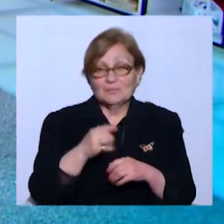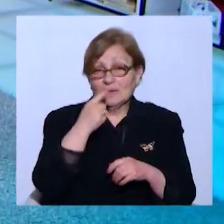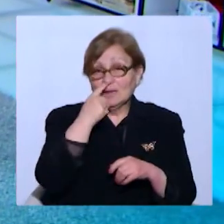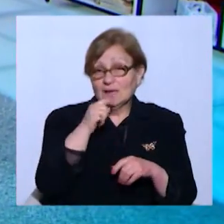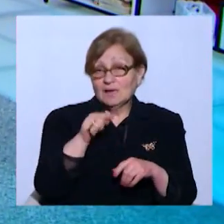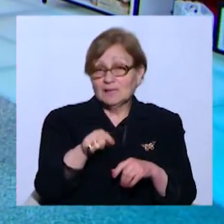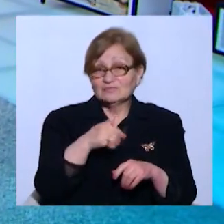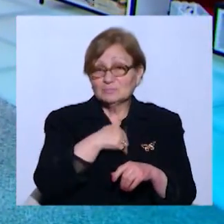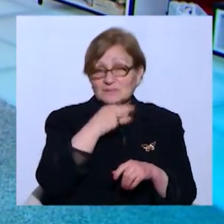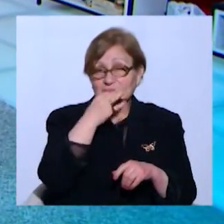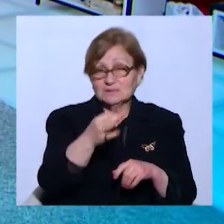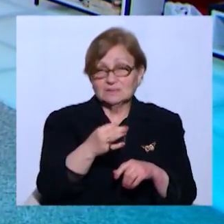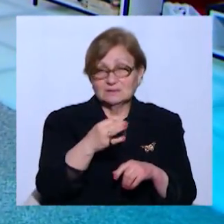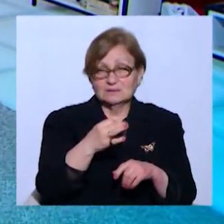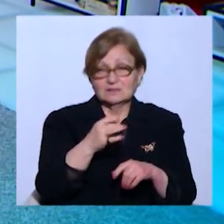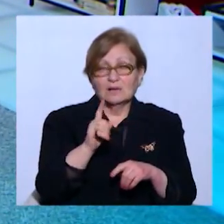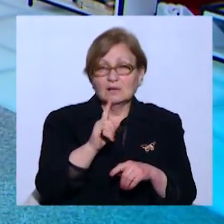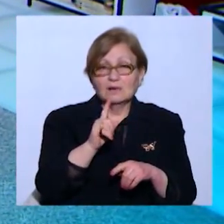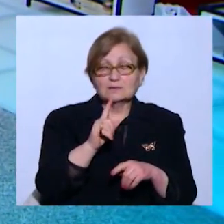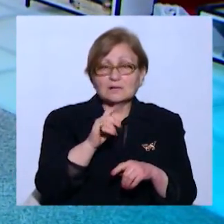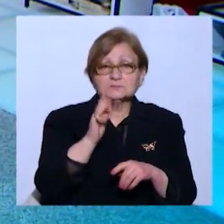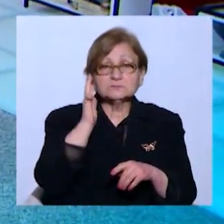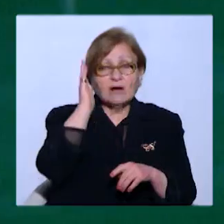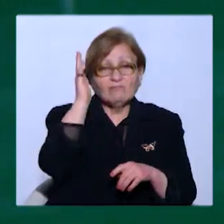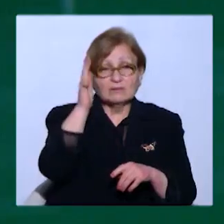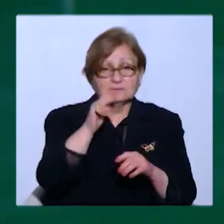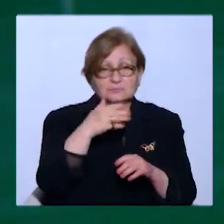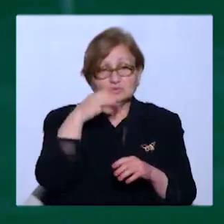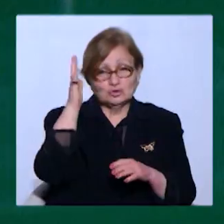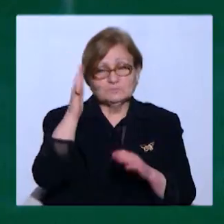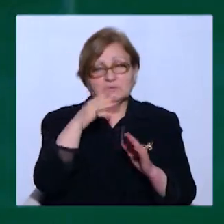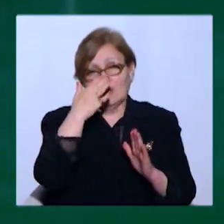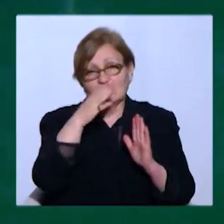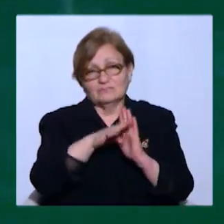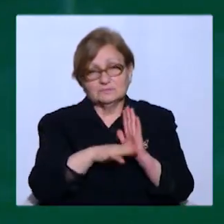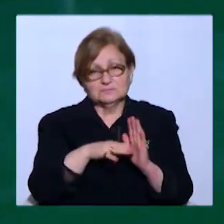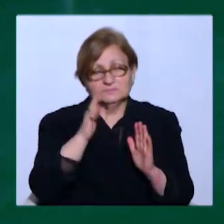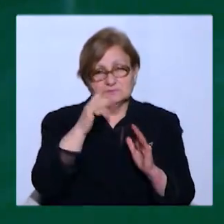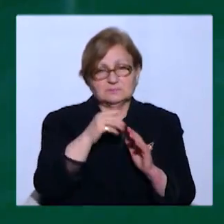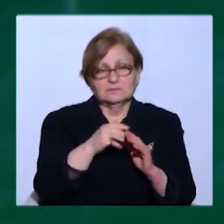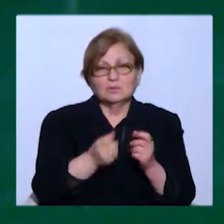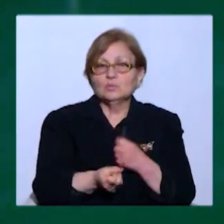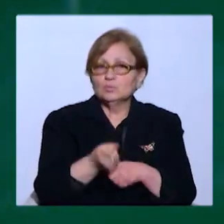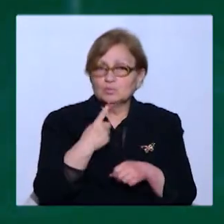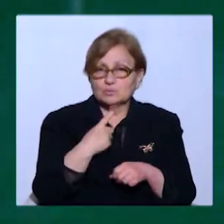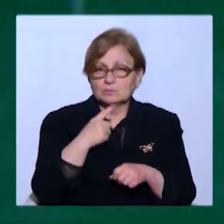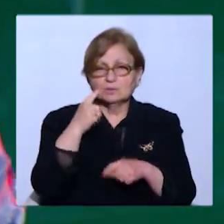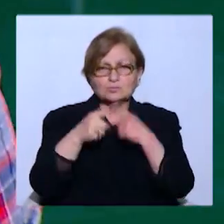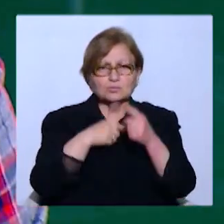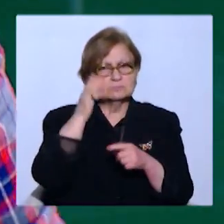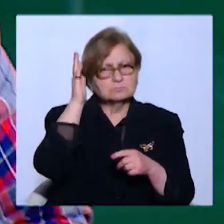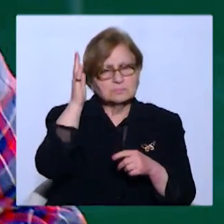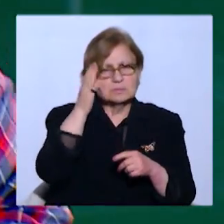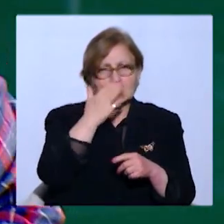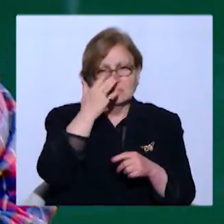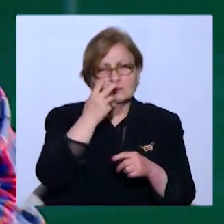მინდა გითხრათ, რას გავაკეთებთ შემდეგ გაკვეთილზე. ხო, თურმე შემდეგ გაკვეთილზე ჩვენ